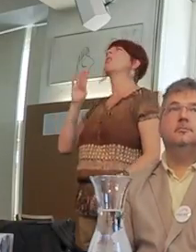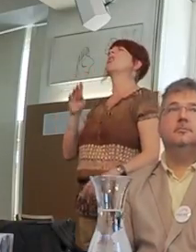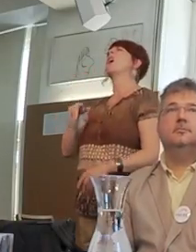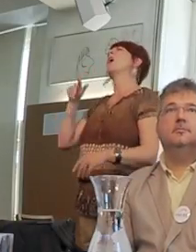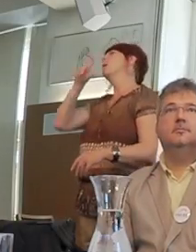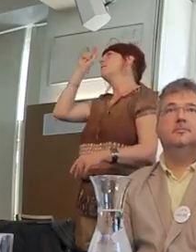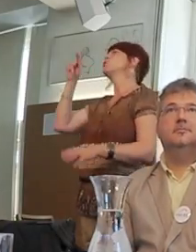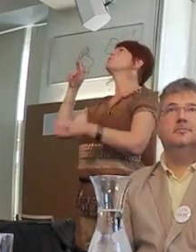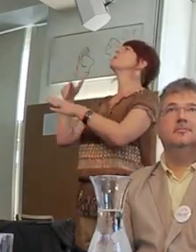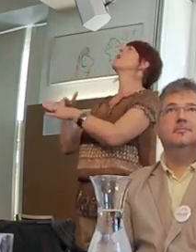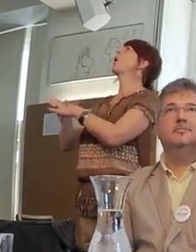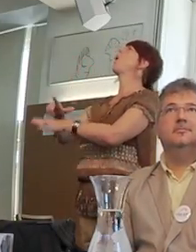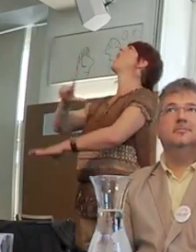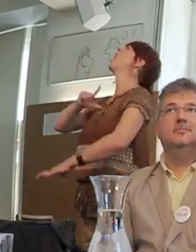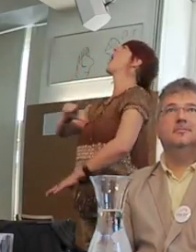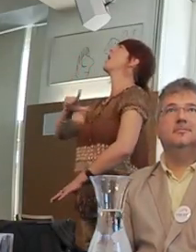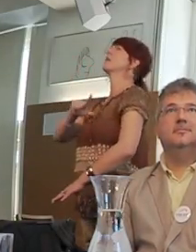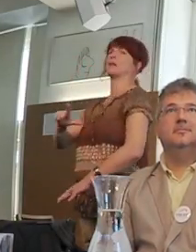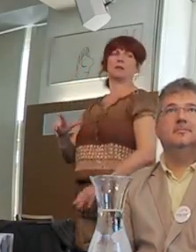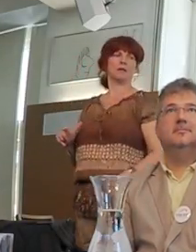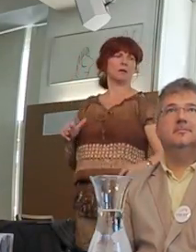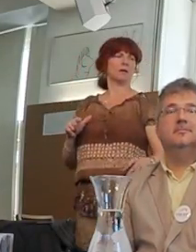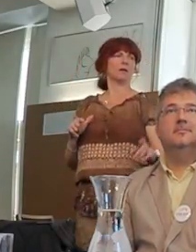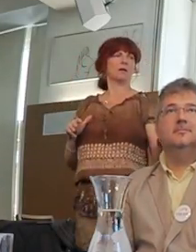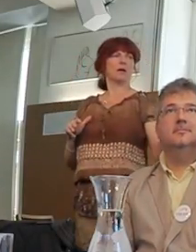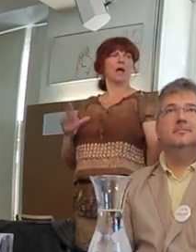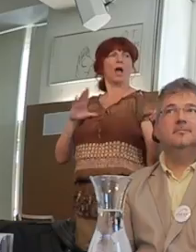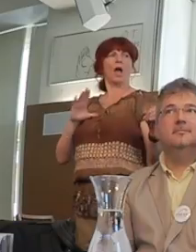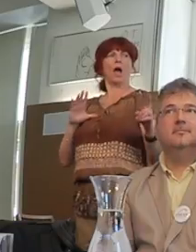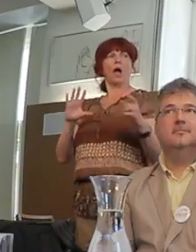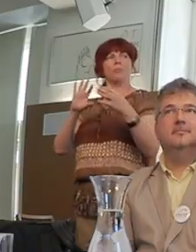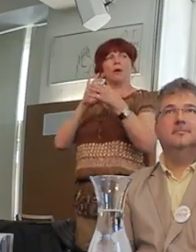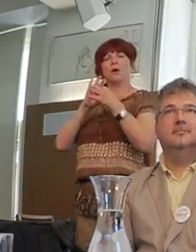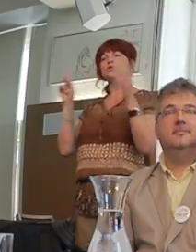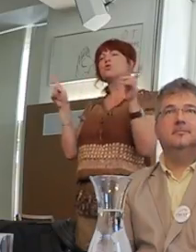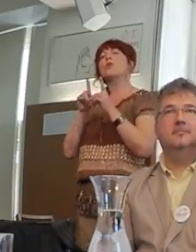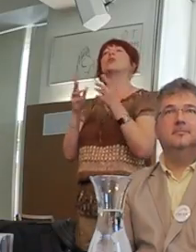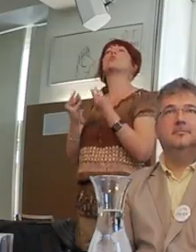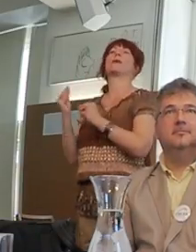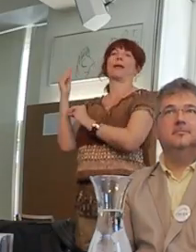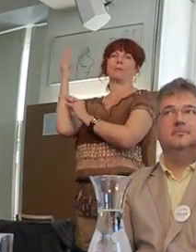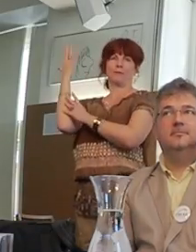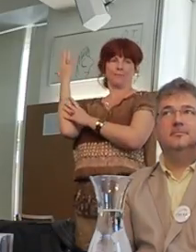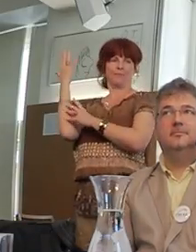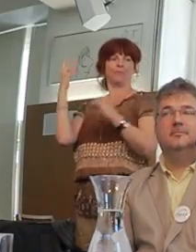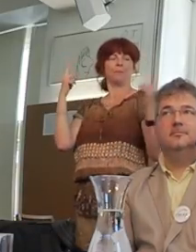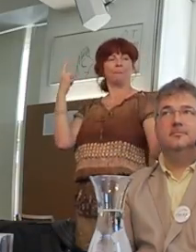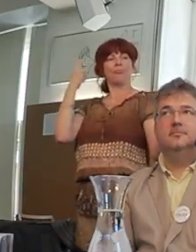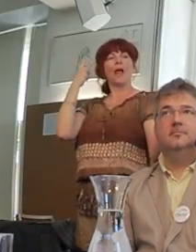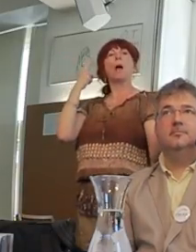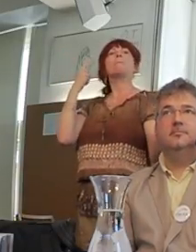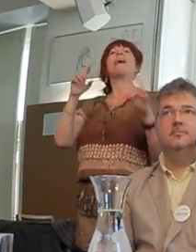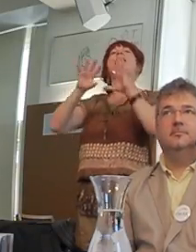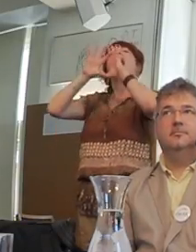auch schon nicht mehr hören oder sehen. Aber umgekehrt, aber das geht nicht mit dem Pathos. Generell unterstellt wird, ohne